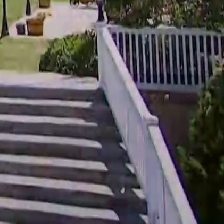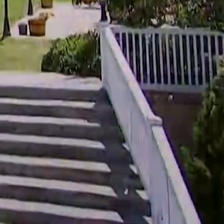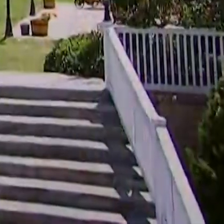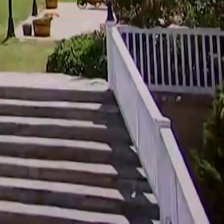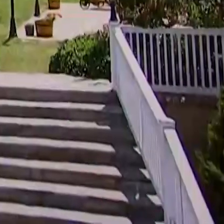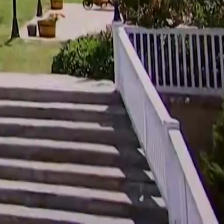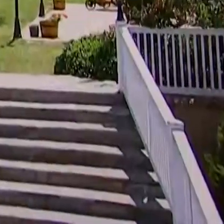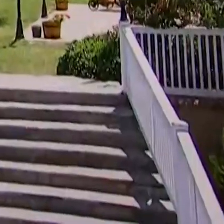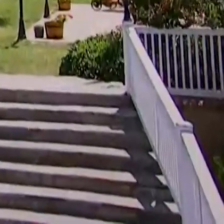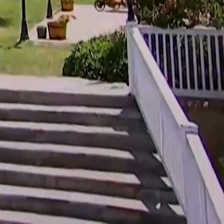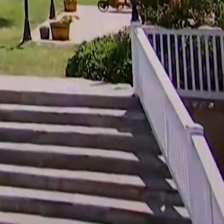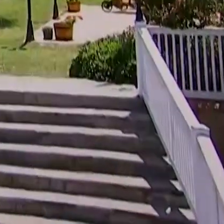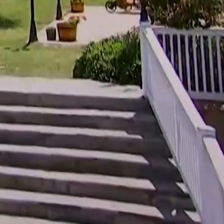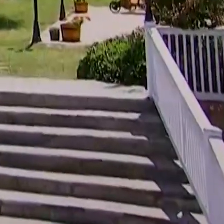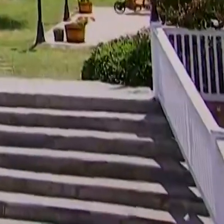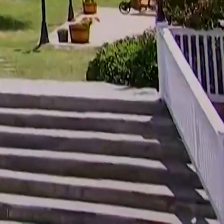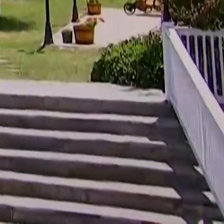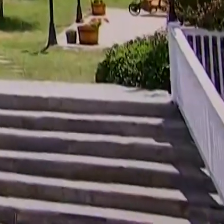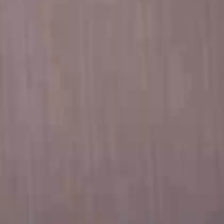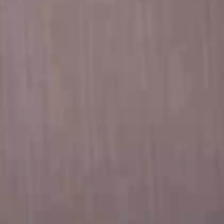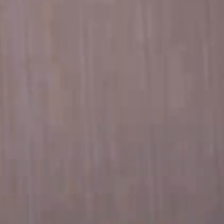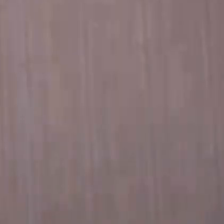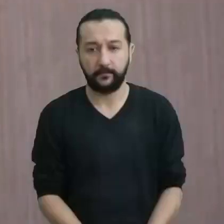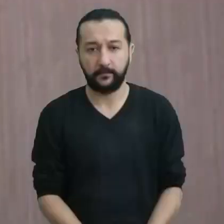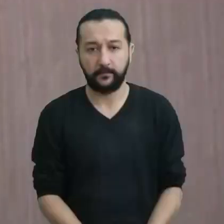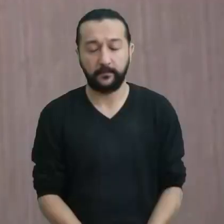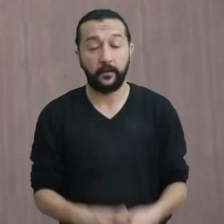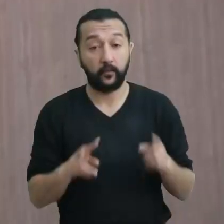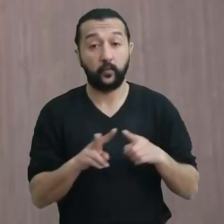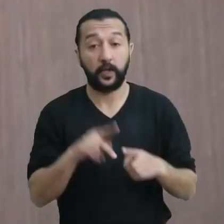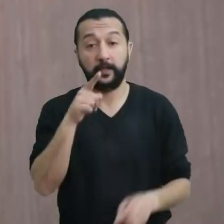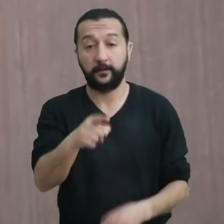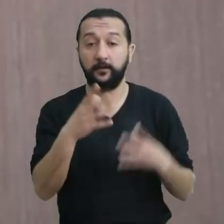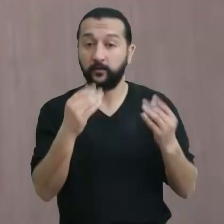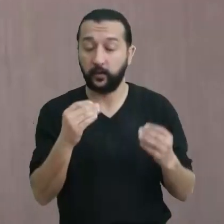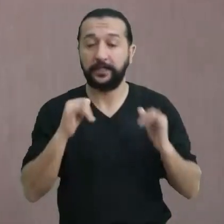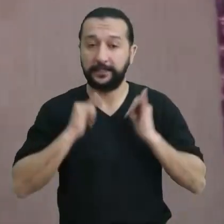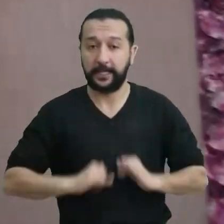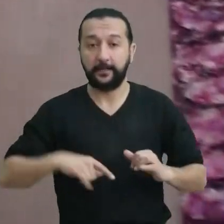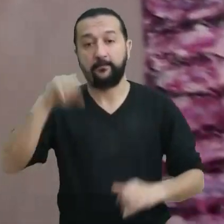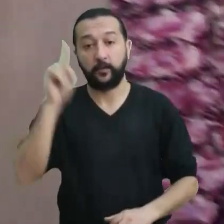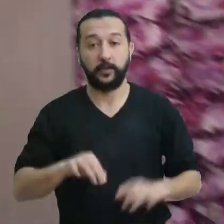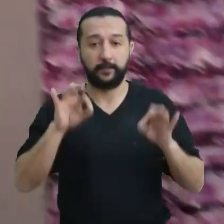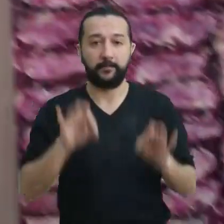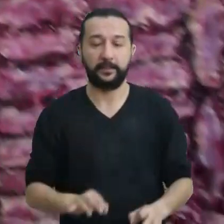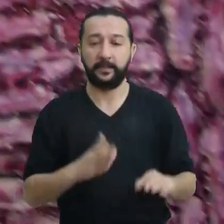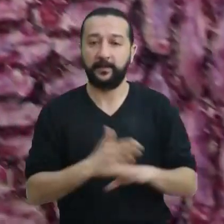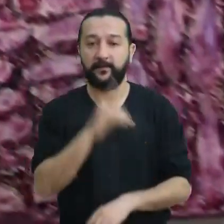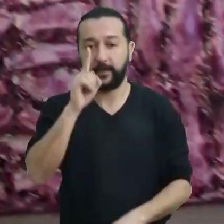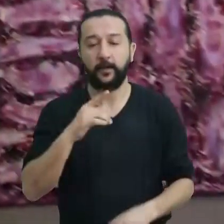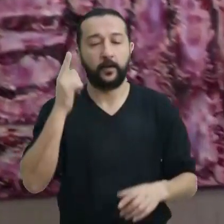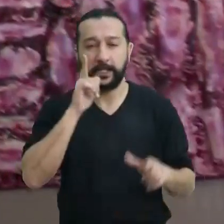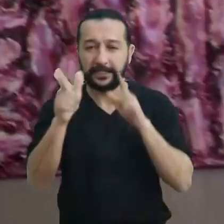ışıklarıyla aydınlanan boğaz. Yemyeşil bahçe içindeki villanın veranda tarafı. Çok sakin bir güne başladık ha.